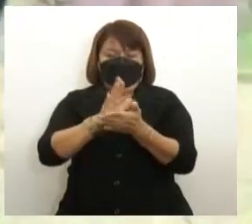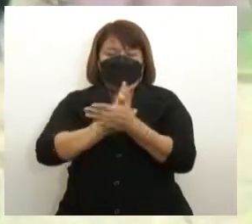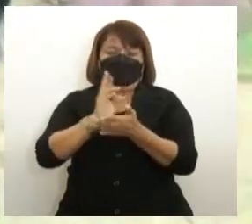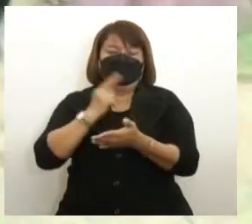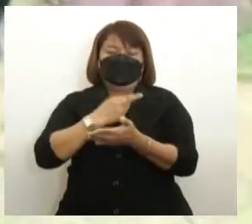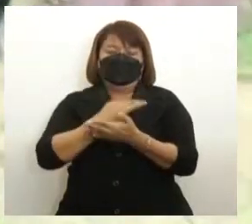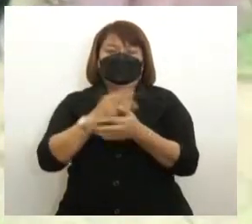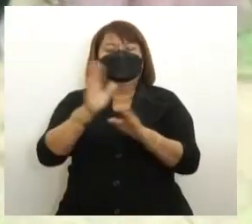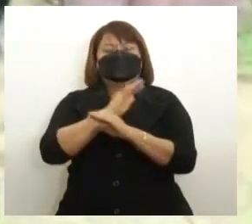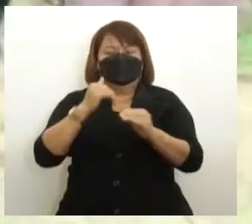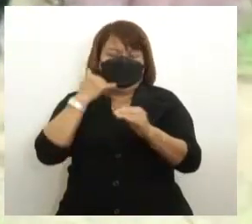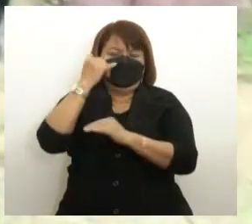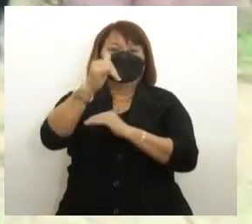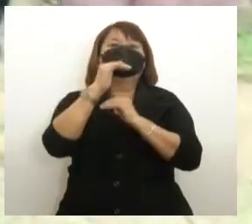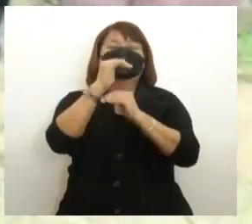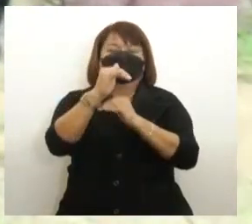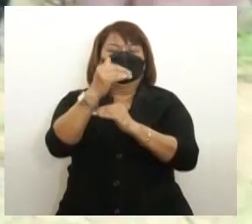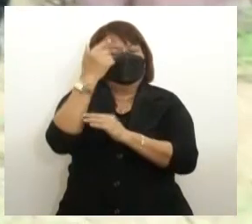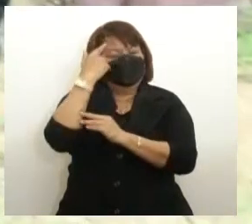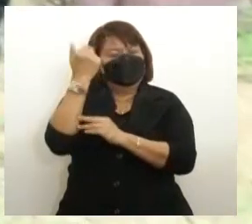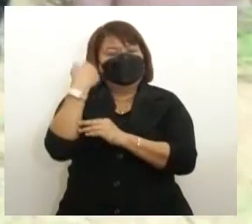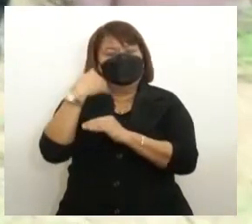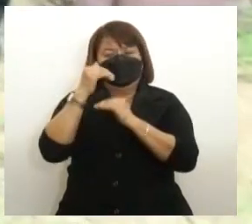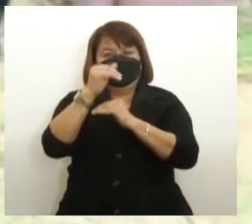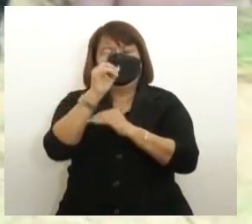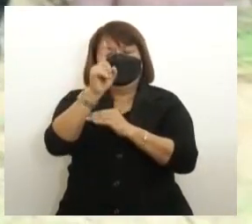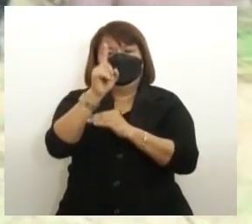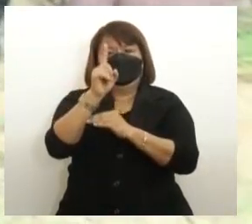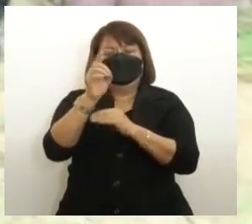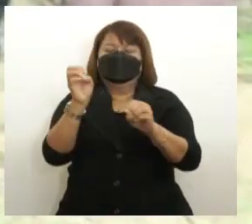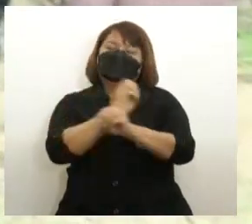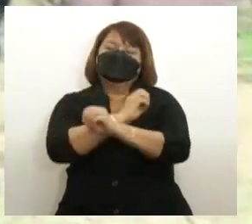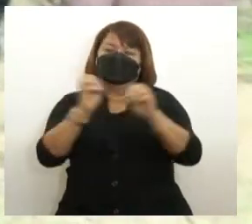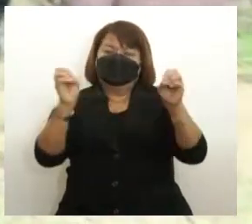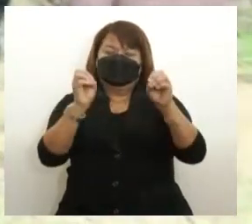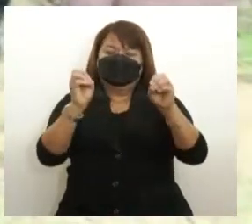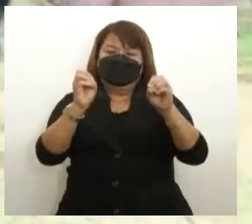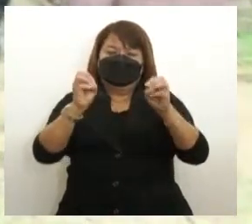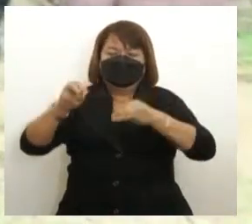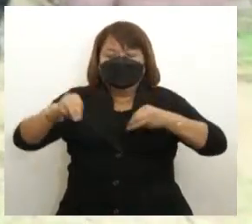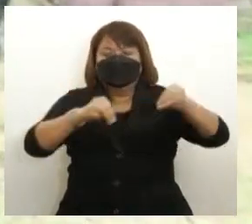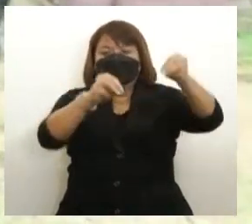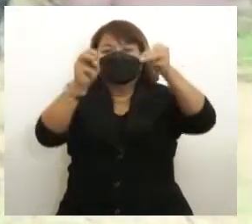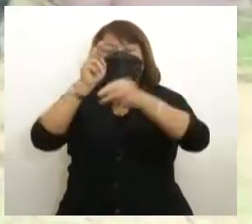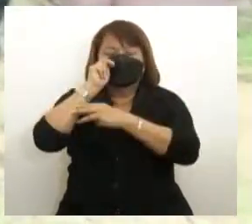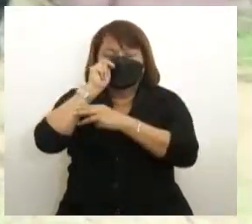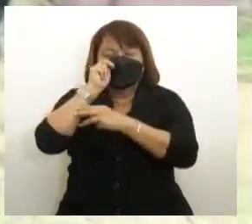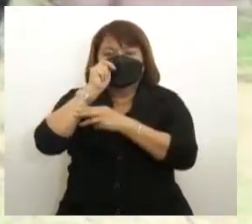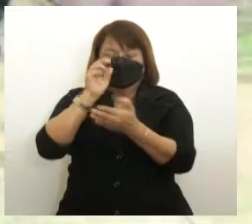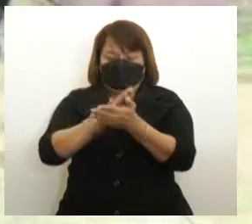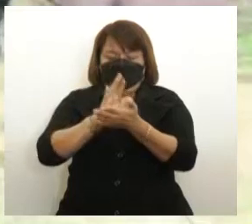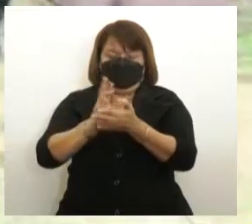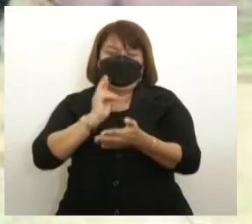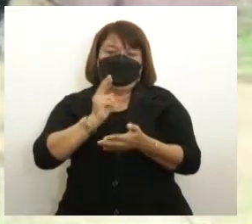ม่เข้าเกณฑ์นะครับไม่เข้าเกณฑ์เนื่องจากว่ามีเกณฑ์หนึ่งที่เราไม่เข้าเกณฑ์คือเราไม่มีลุ่มน้ำหรือคือไม่มีแม่น้ำไหลผ่านนะครับโรงเรียนระวังสวิ